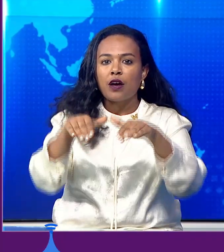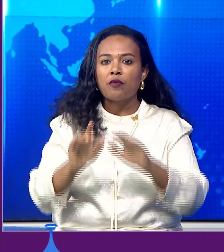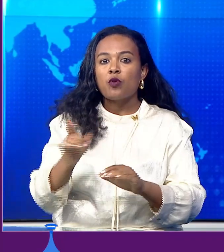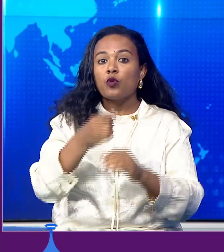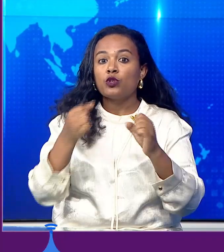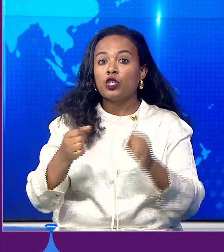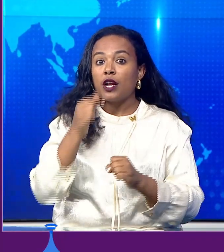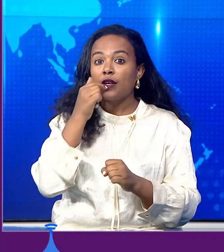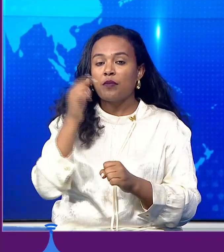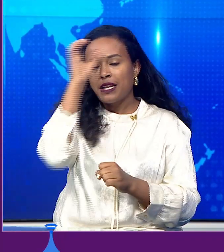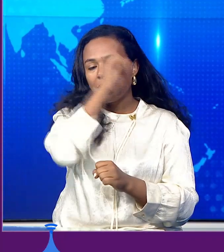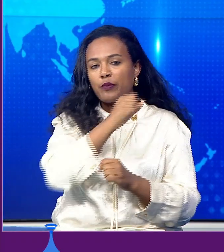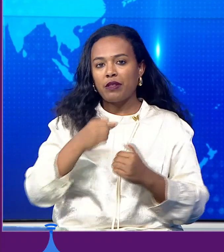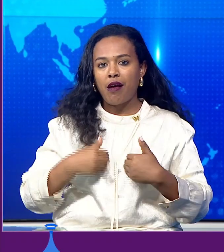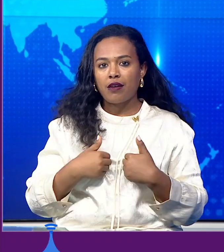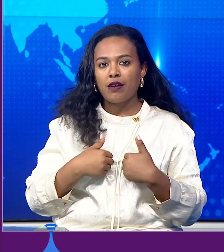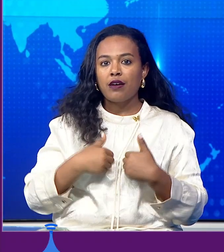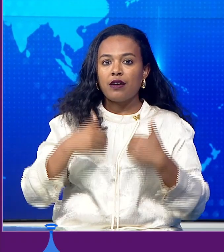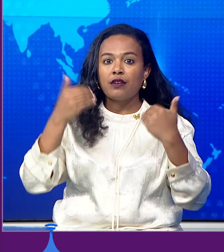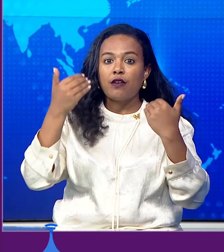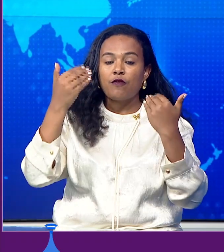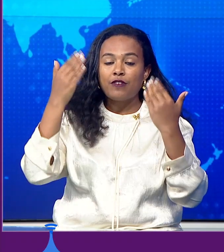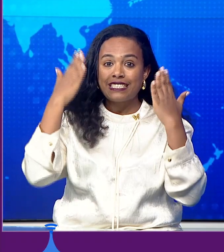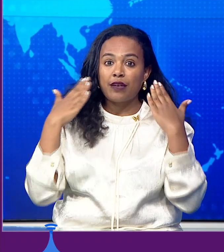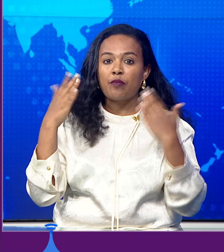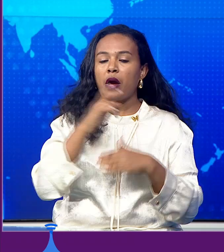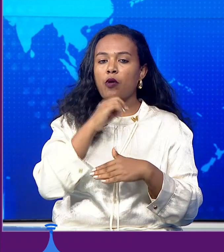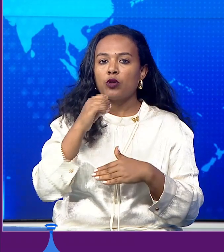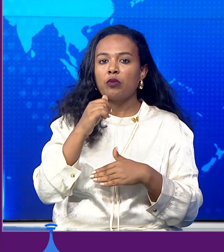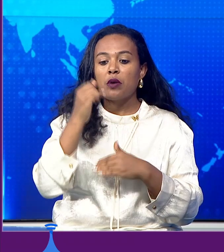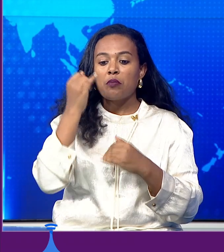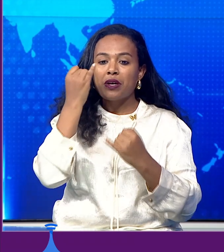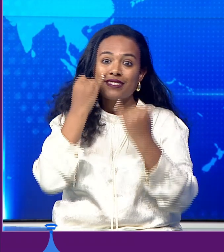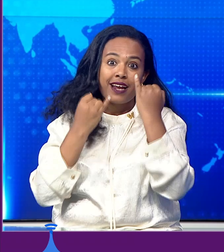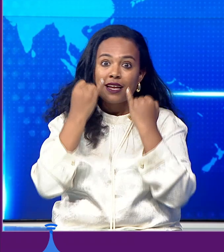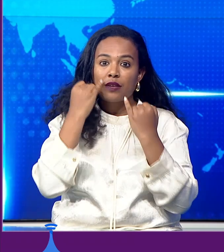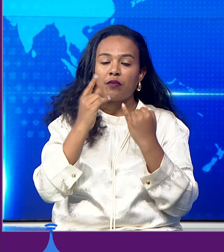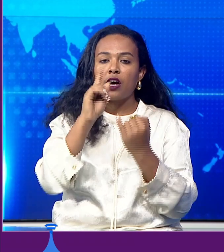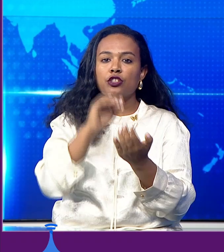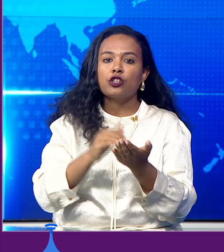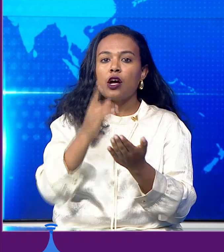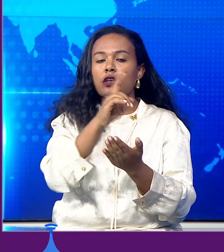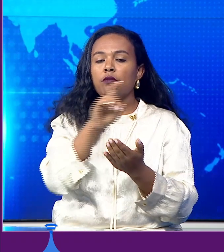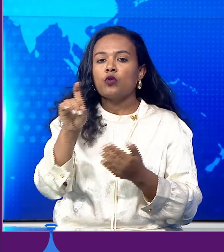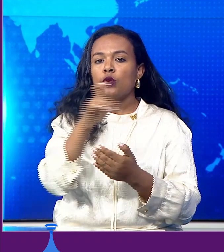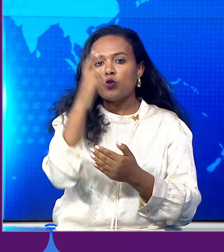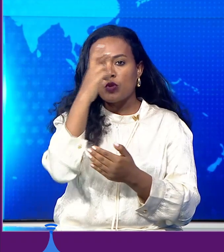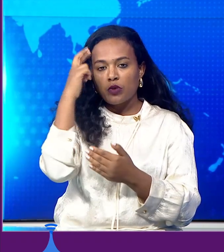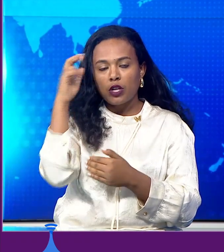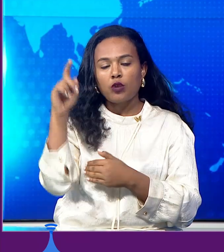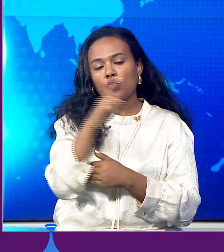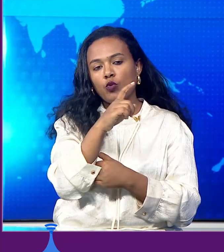የሚል ግምት አለ። እንደ ፍልስጤማውያኑ ባይሆንም በእስራኤልም ቢያንስ 1100 ለሚሆኑ ሞት ምክንያት ሆኗል